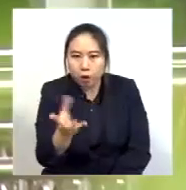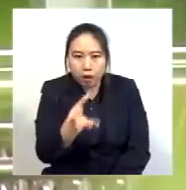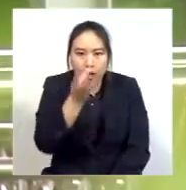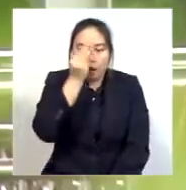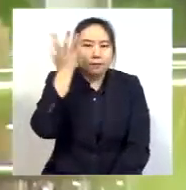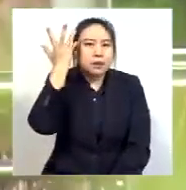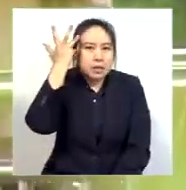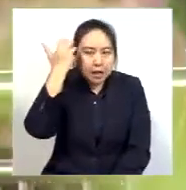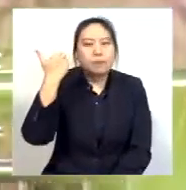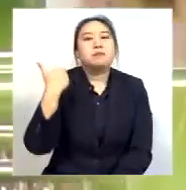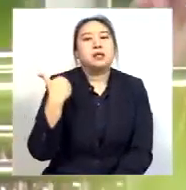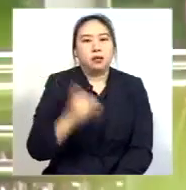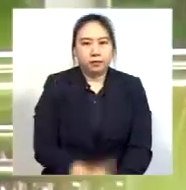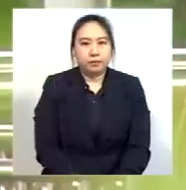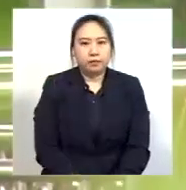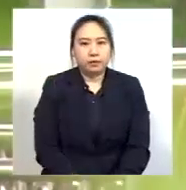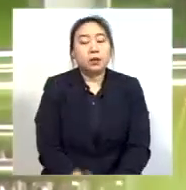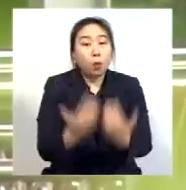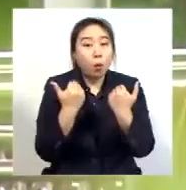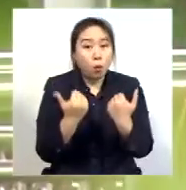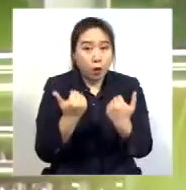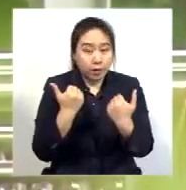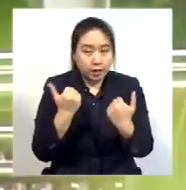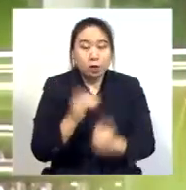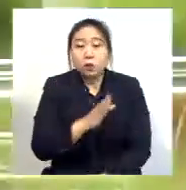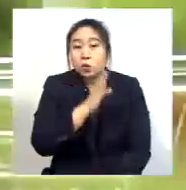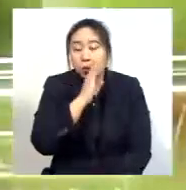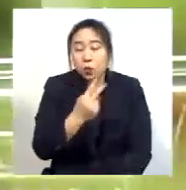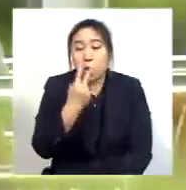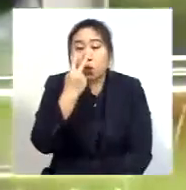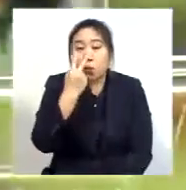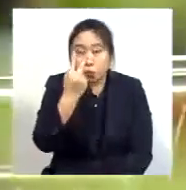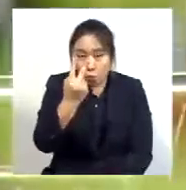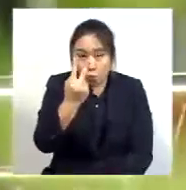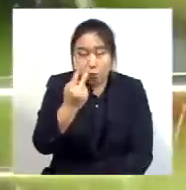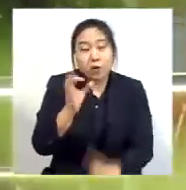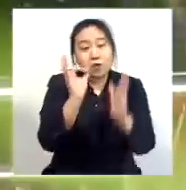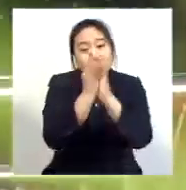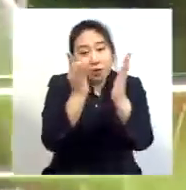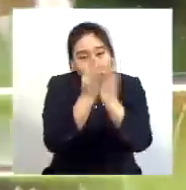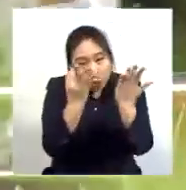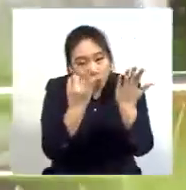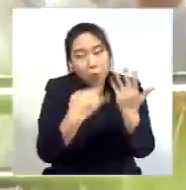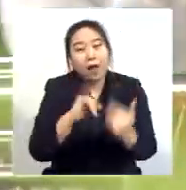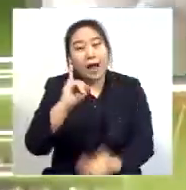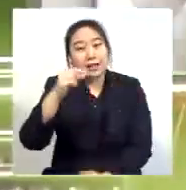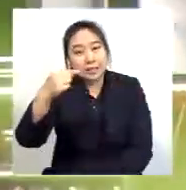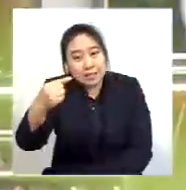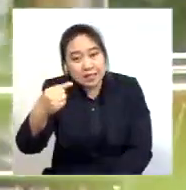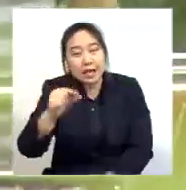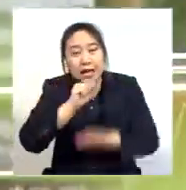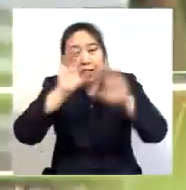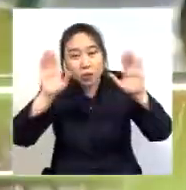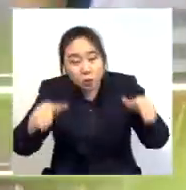ริงๆแล้วเชื่อว่าวันนี้เนี่ยใครติดตามโลกโซเชียลมีเดียใครเข้าไปใน Facebook เข้าไปใน Instagram เข้าไปใน